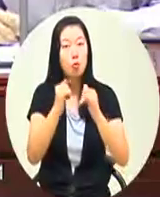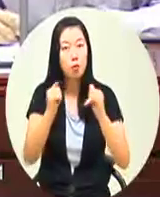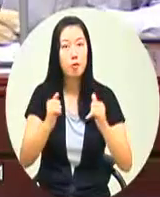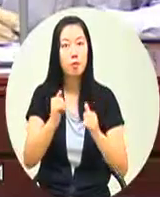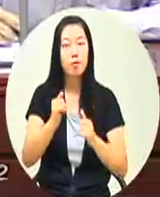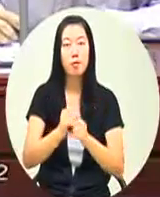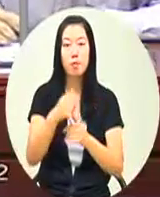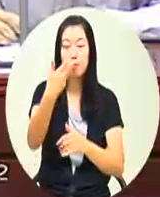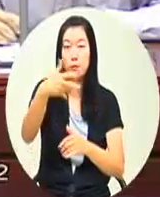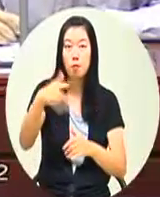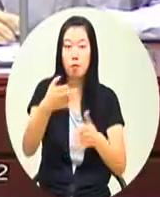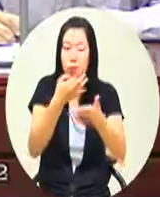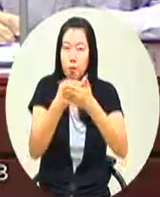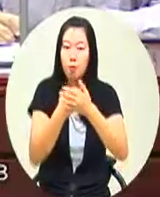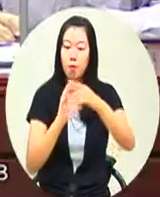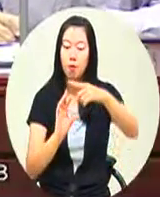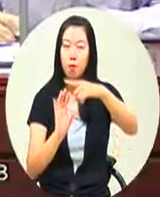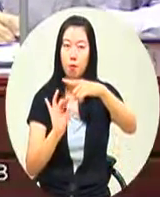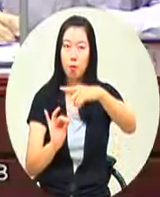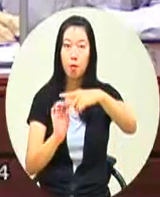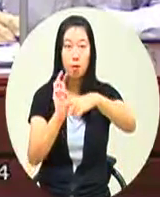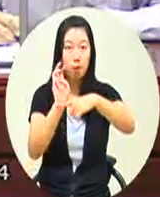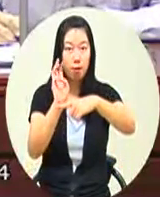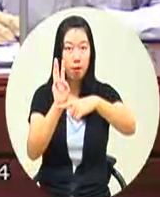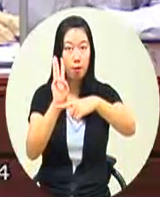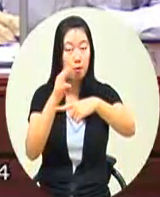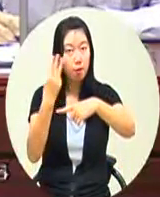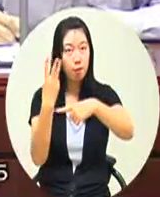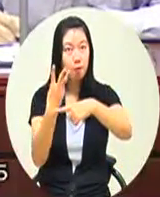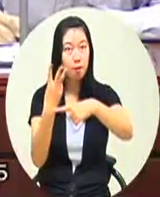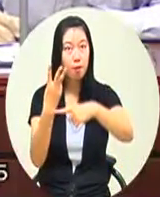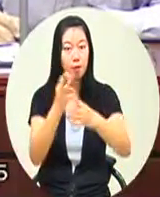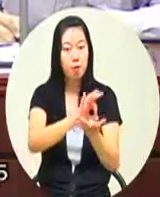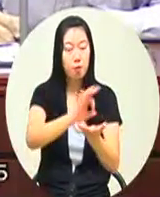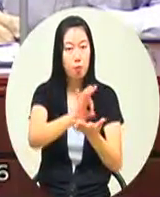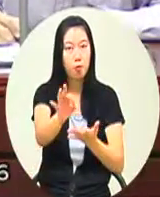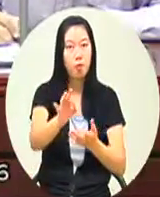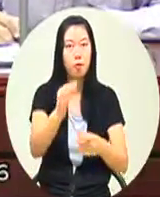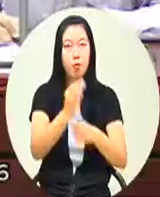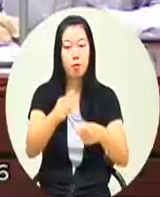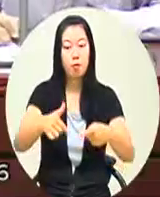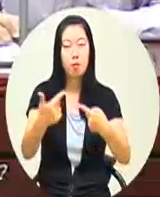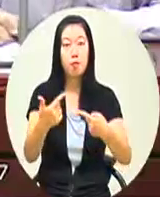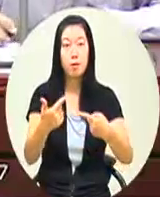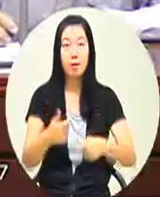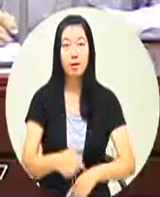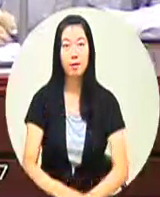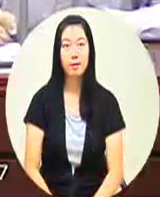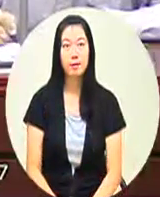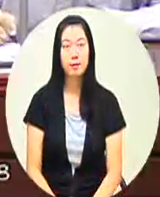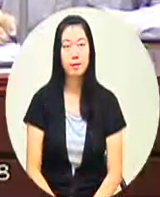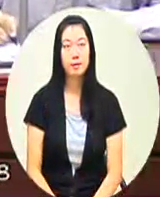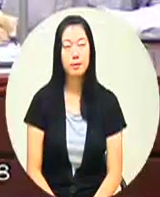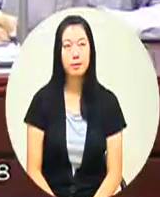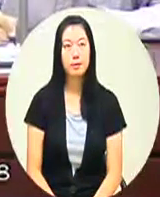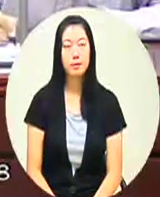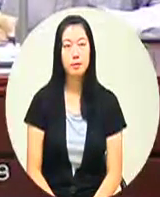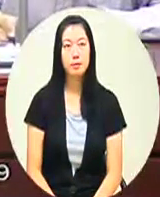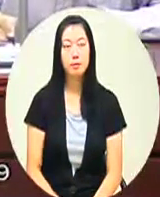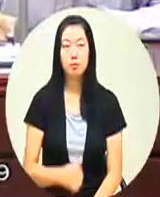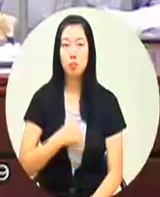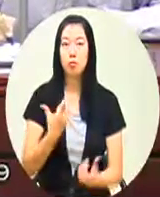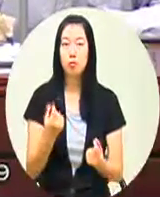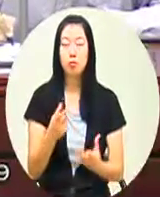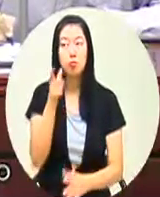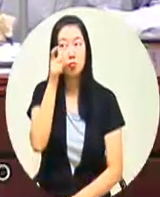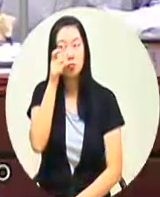3%， 那我们的这个污水下水道使用费就会打六折。那这个部分我们其实有去参考